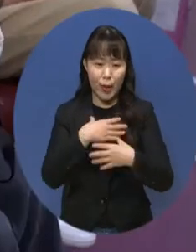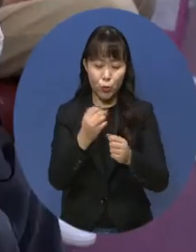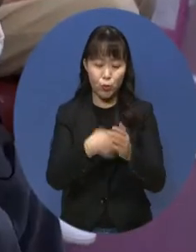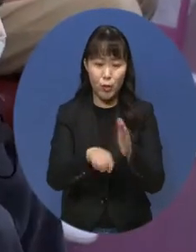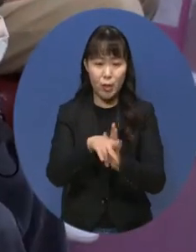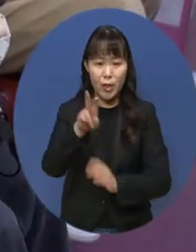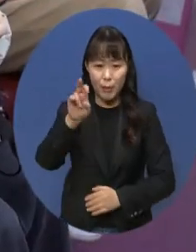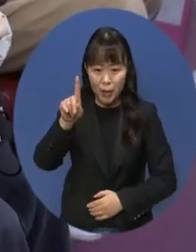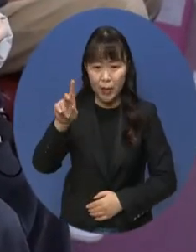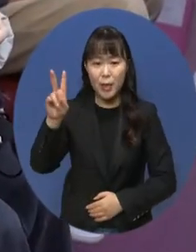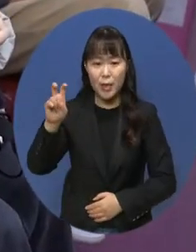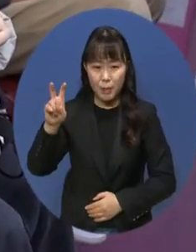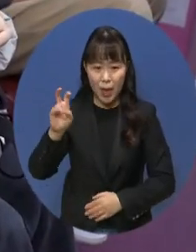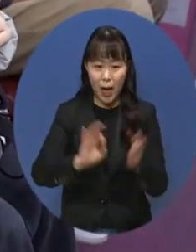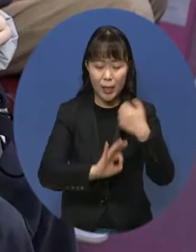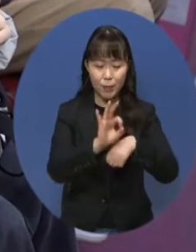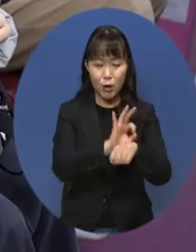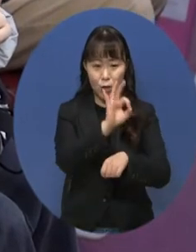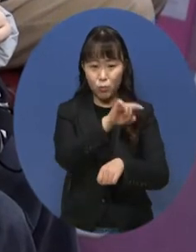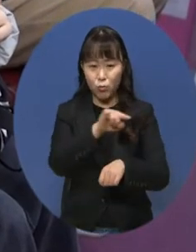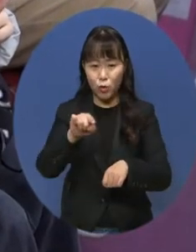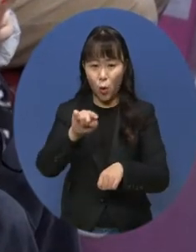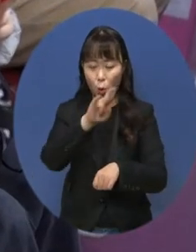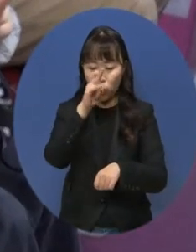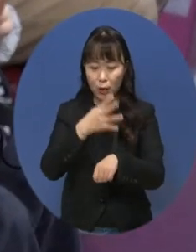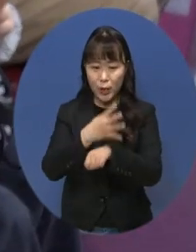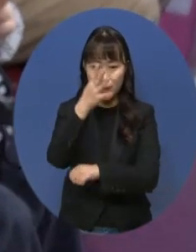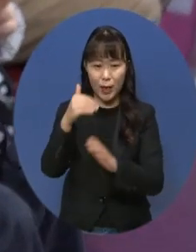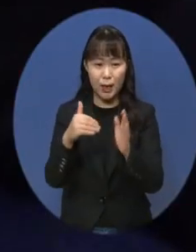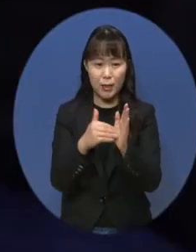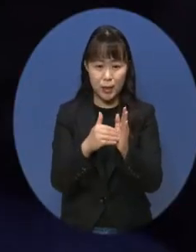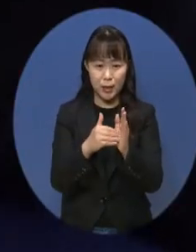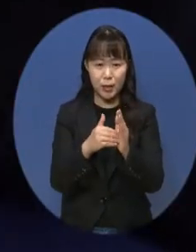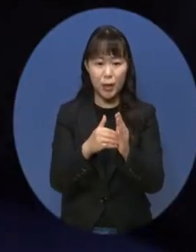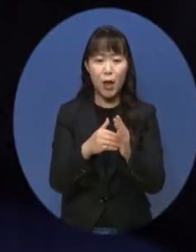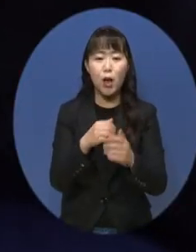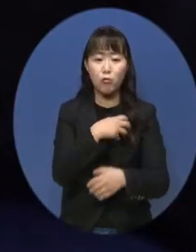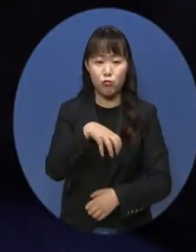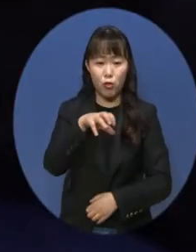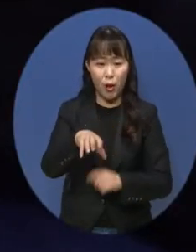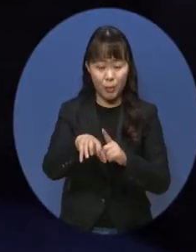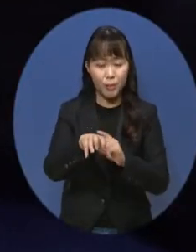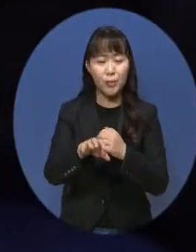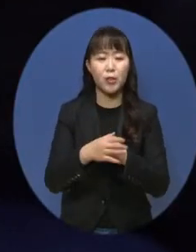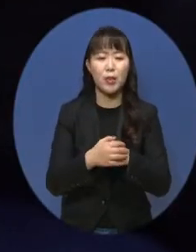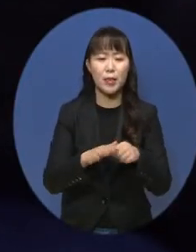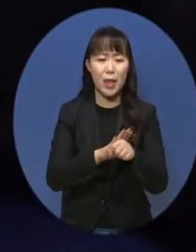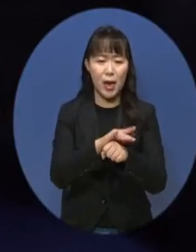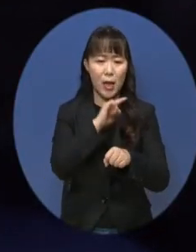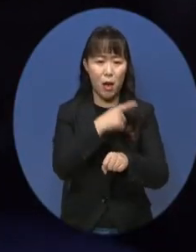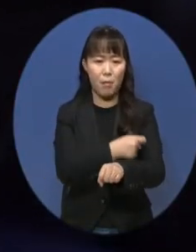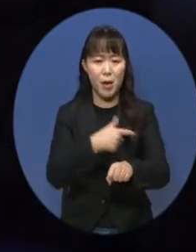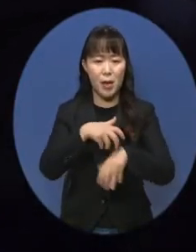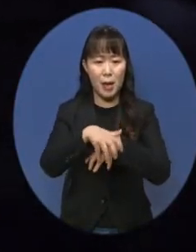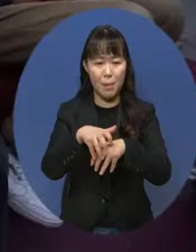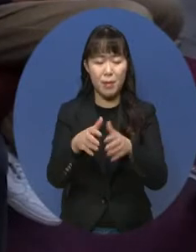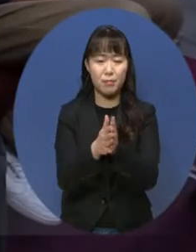이틀간 오전 10시부터 오후 4시까지 부안군청 광장에서 사랑의 헌혈 캠페인을